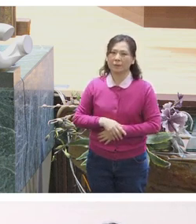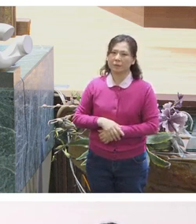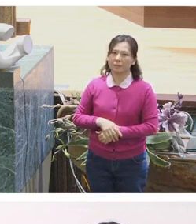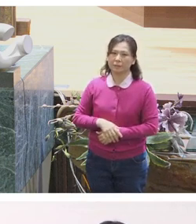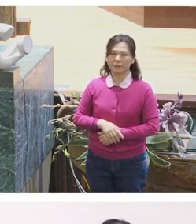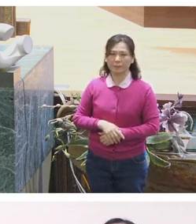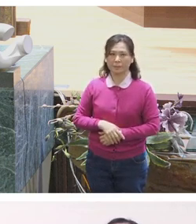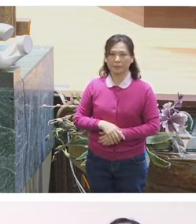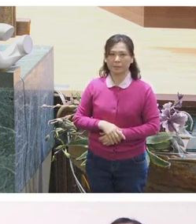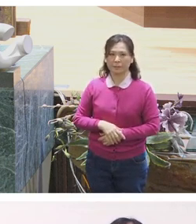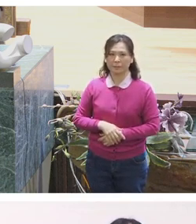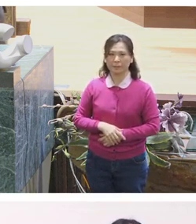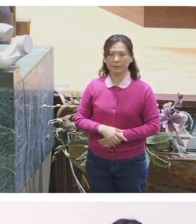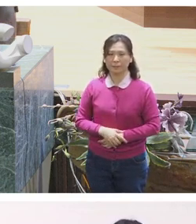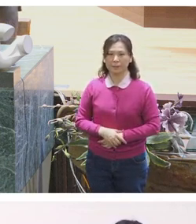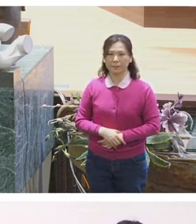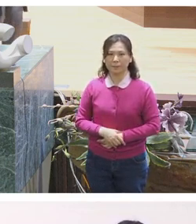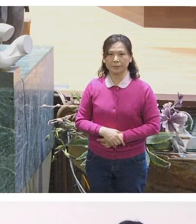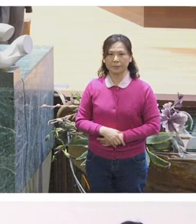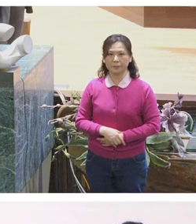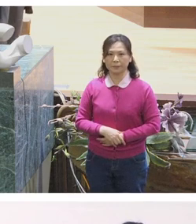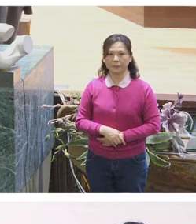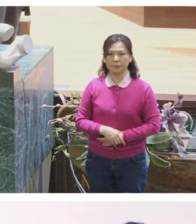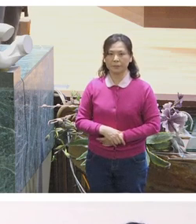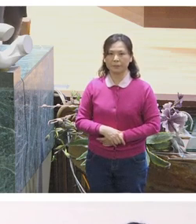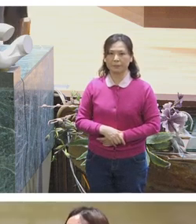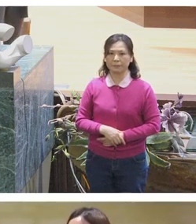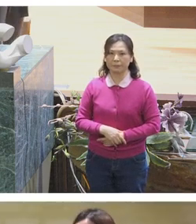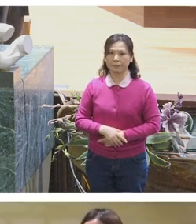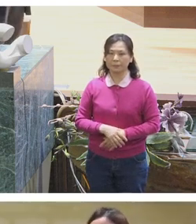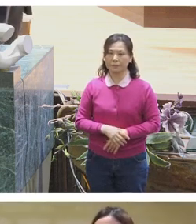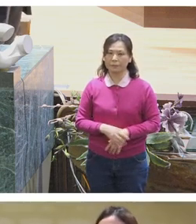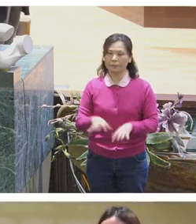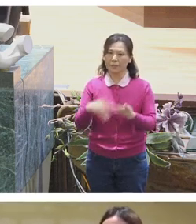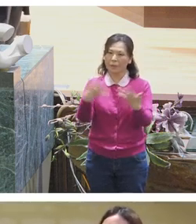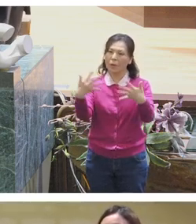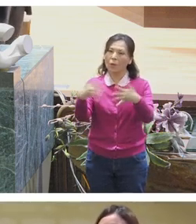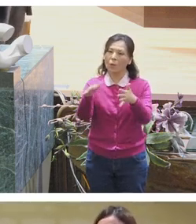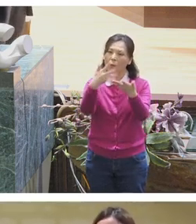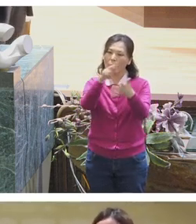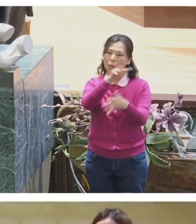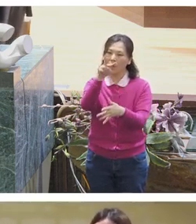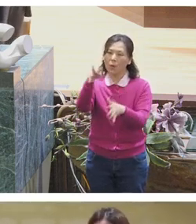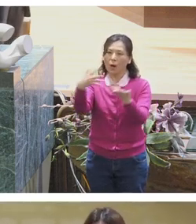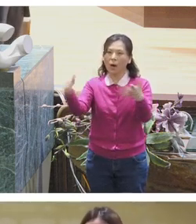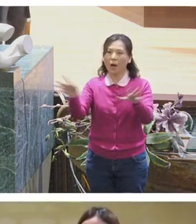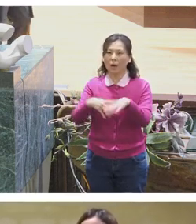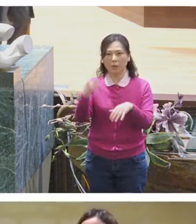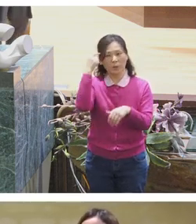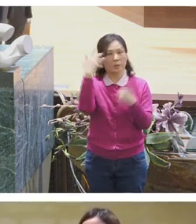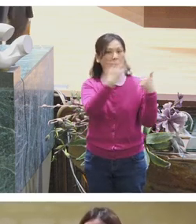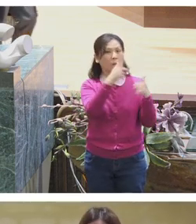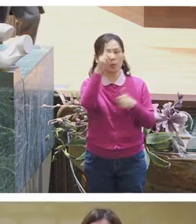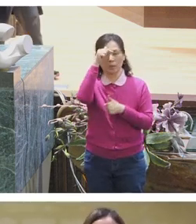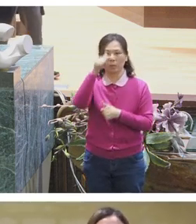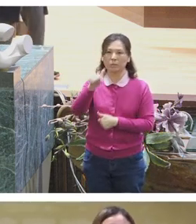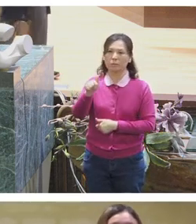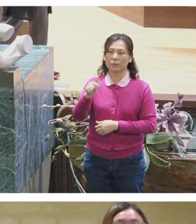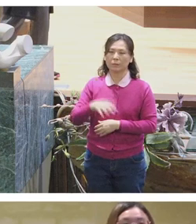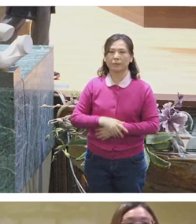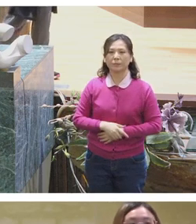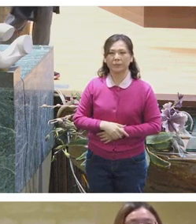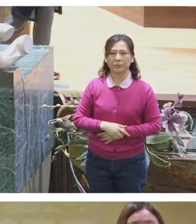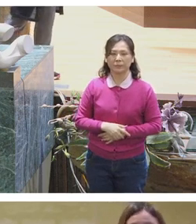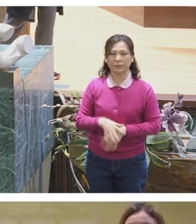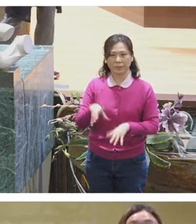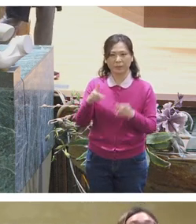上。 好，那我看到很多问题都很想问黄焕章老师，我把黄焕章老师问题留在后面、哦、因为很精彩。我